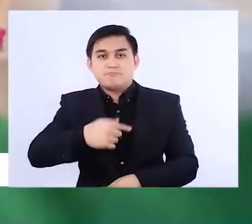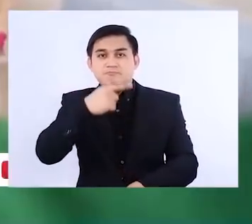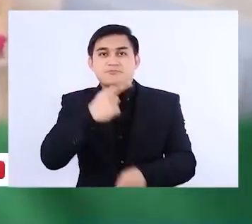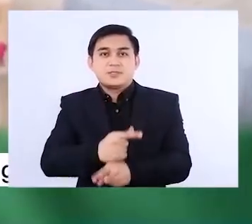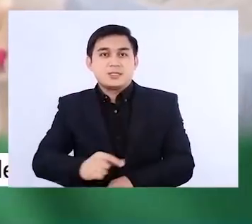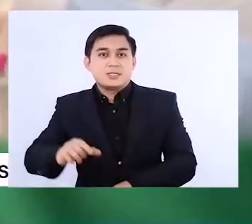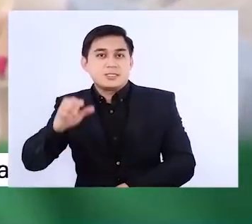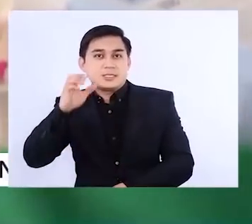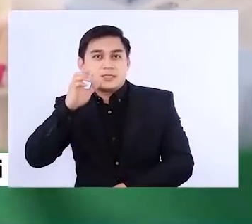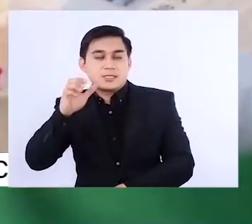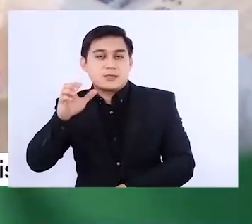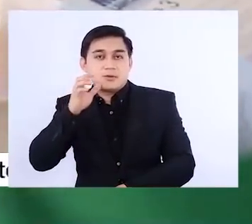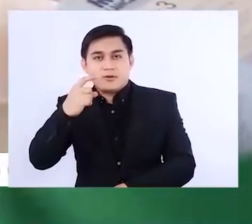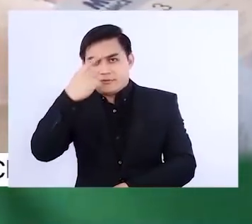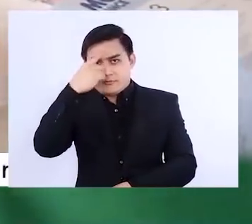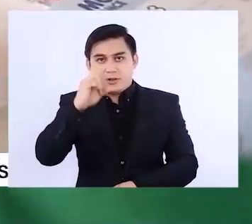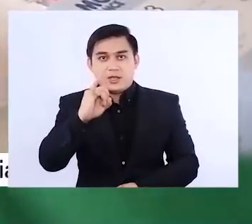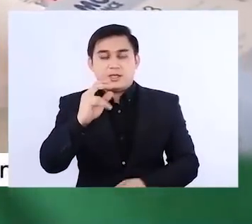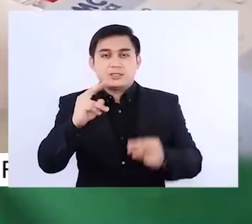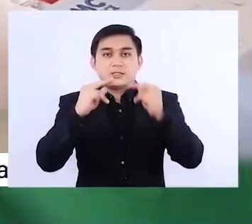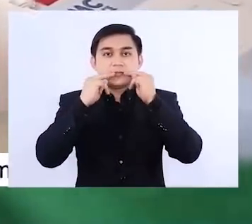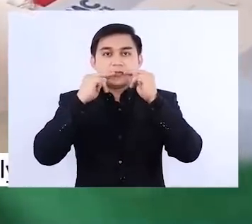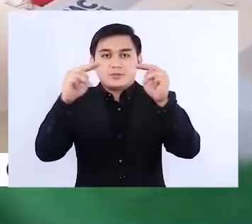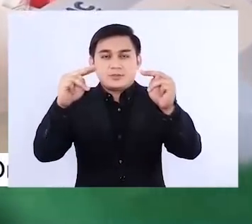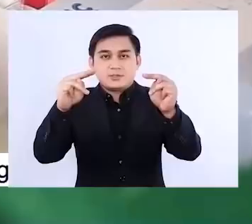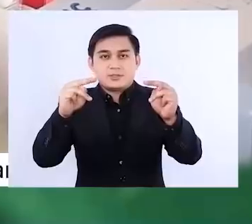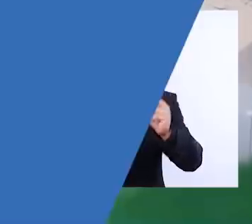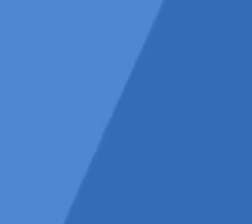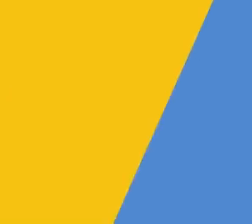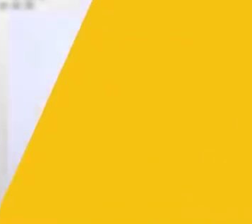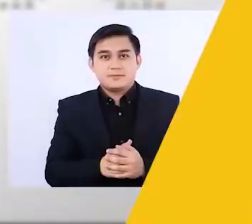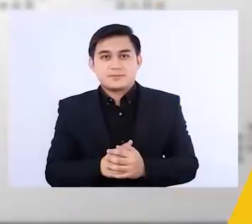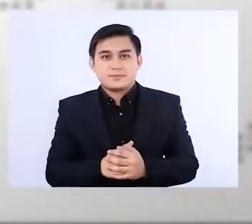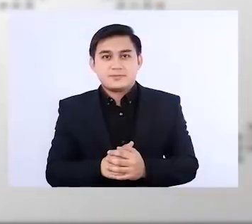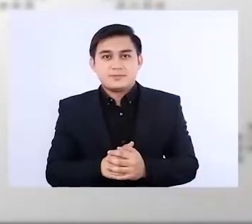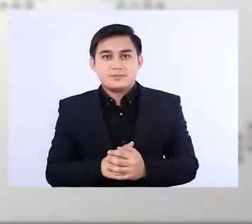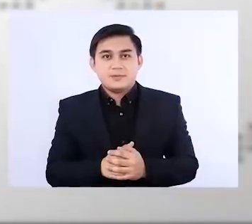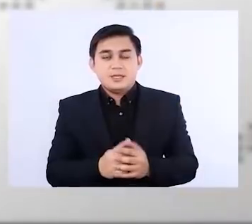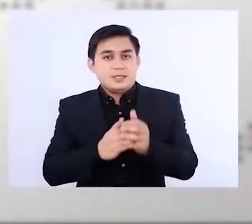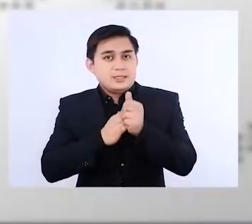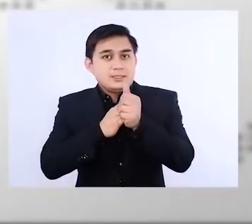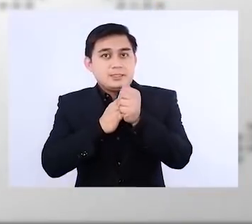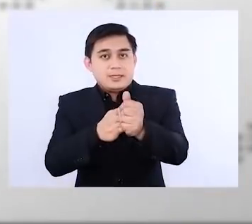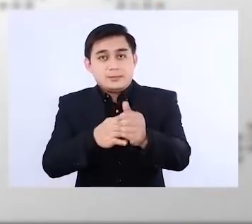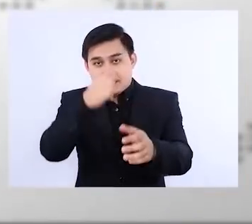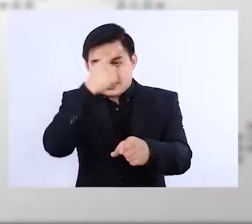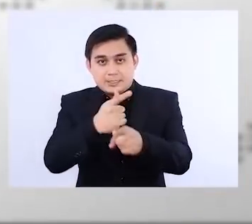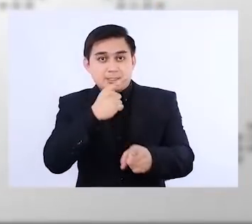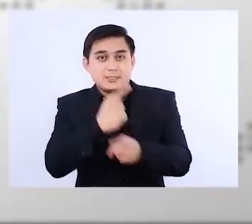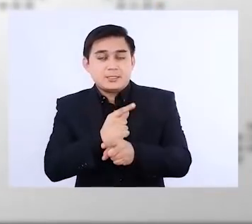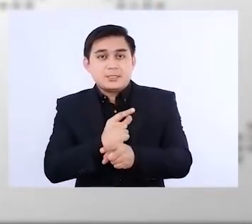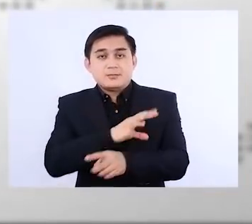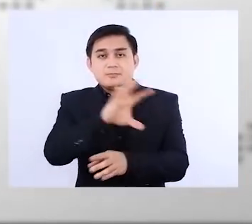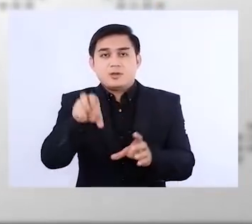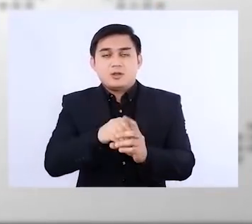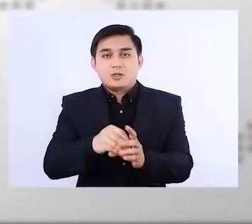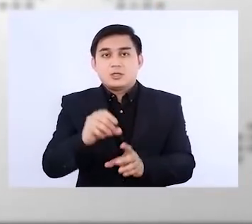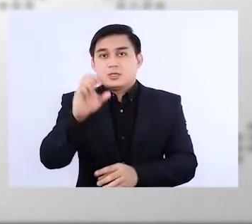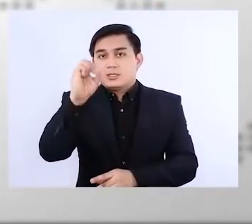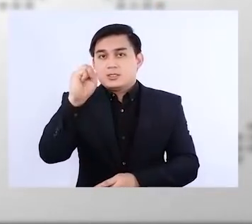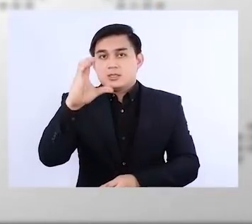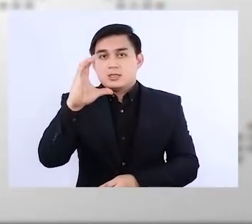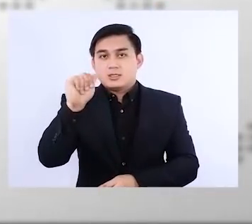kapatid na Carlin Jane Campo para sa Iglesia ni Cristo News Network. Pinangunahan ng mga kapatid sa Society of Communicators